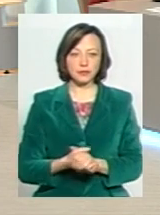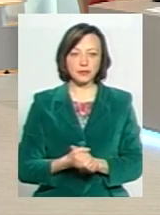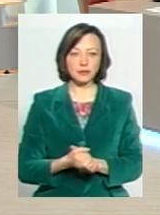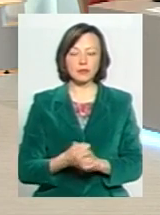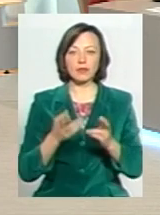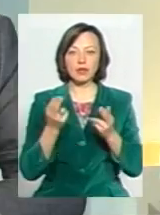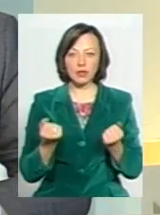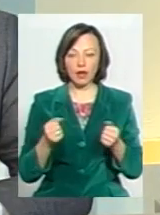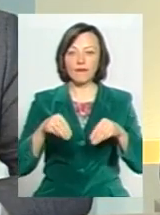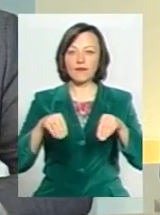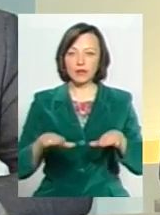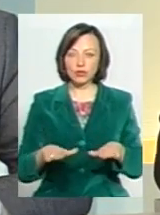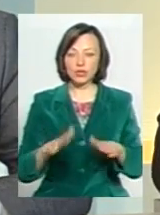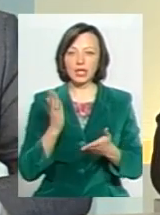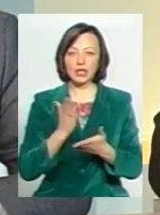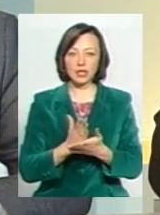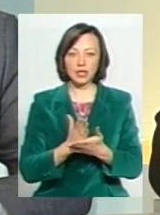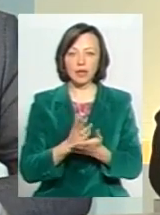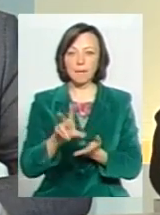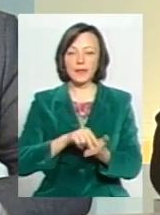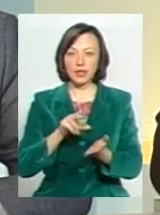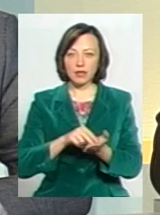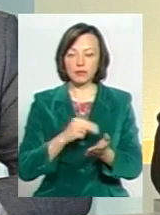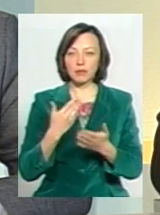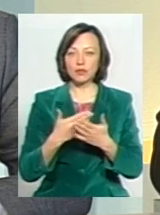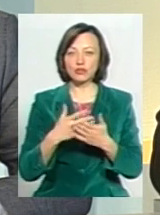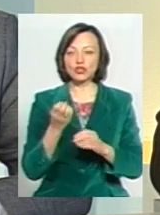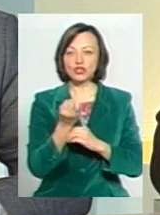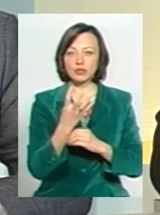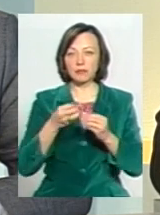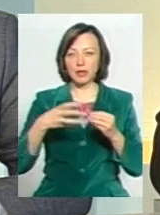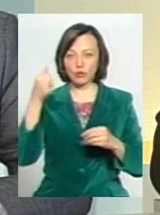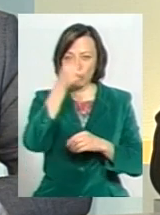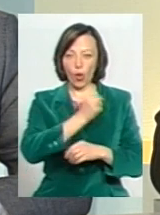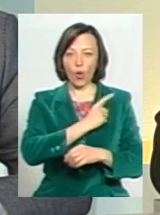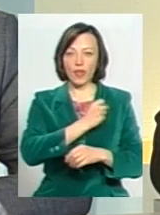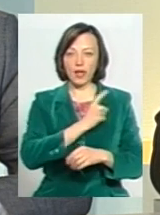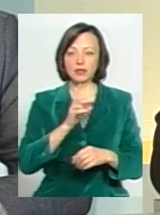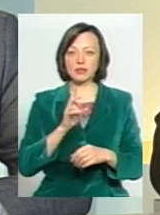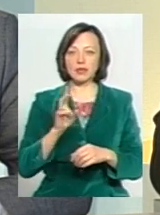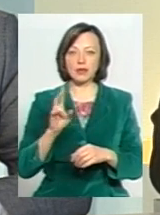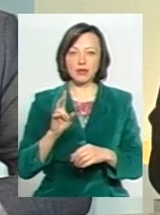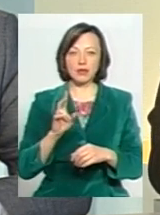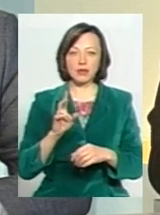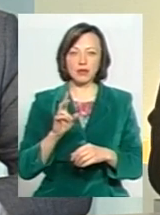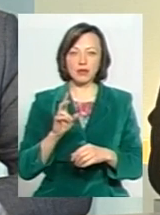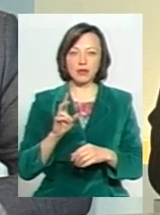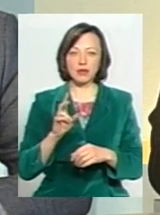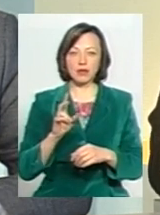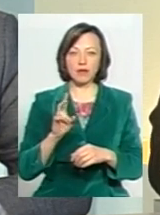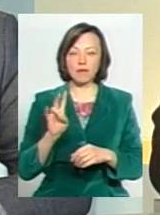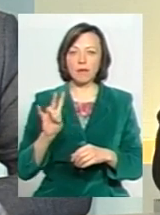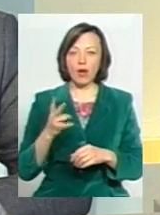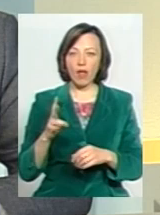Так, вирішувалося. Є приклад, ще в 2014-2015 році в Одеській, Миколаївській області був такий самий аналогічний